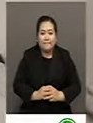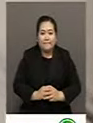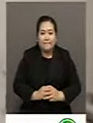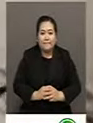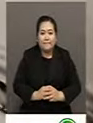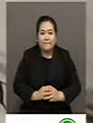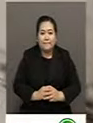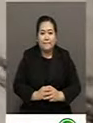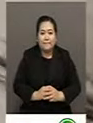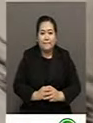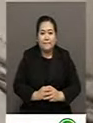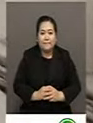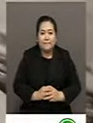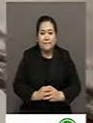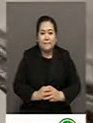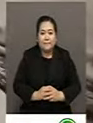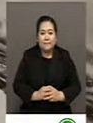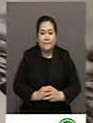าน